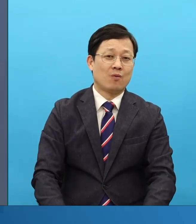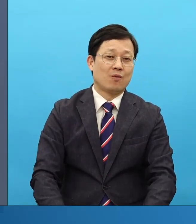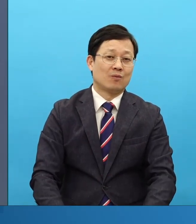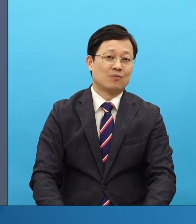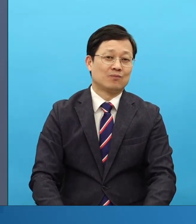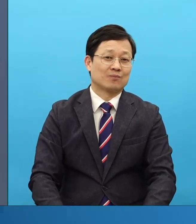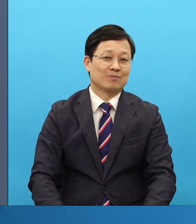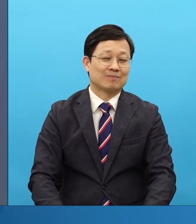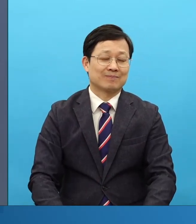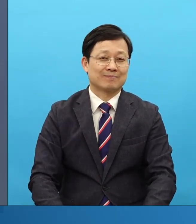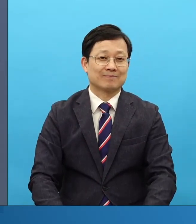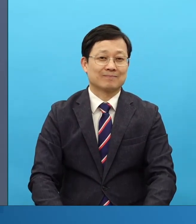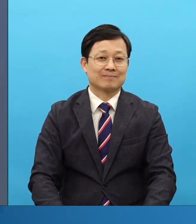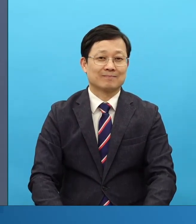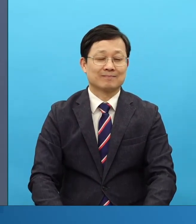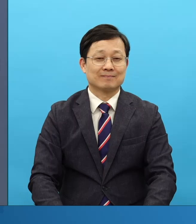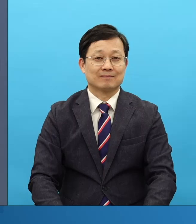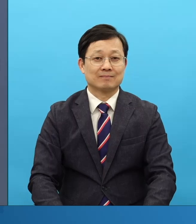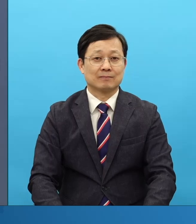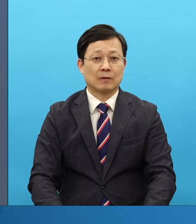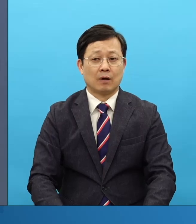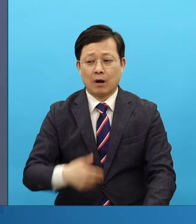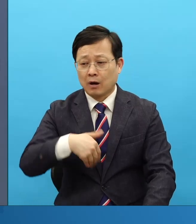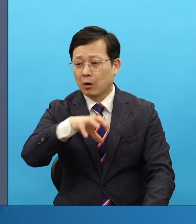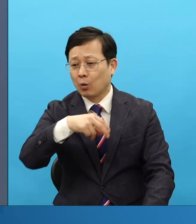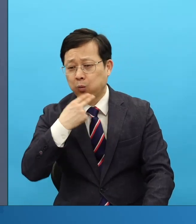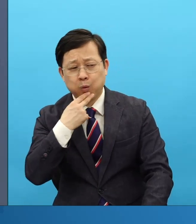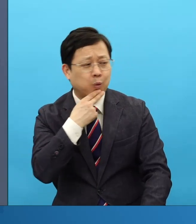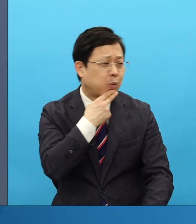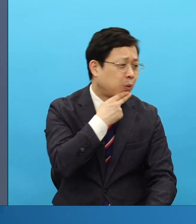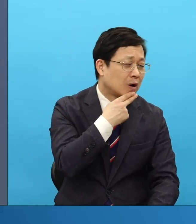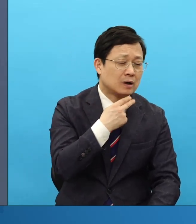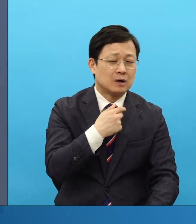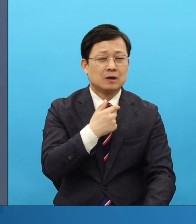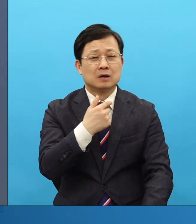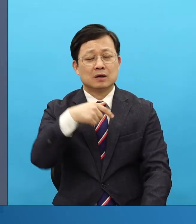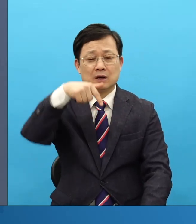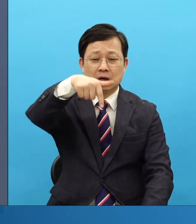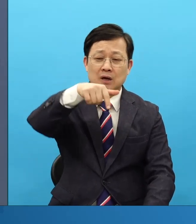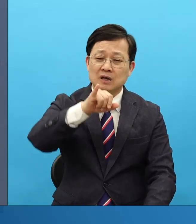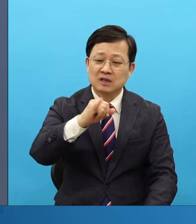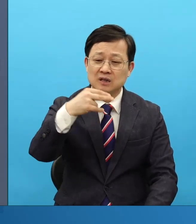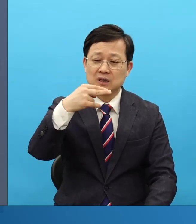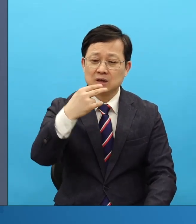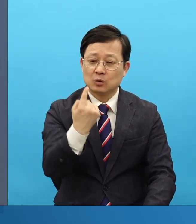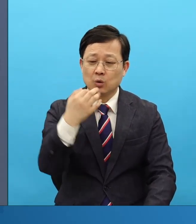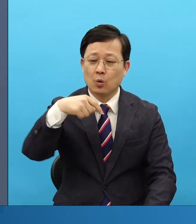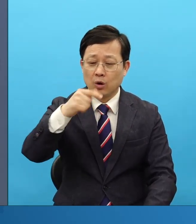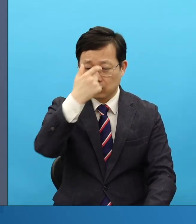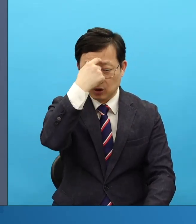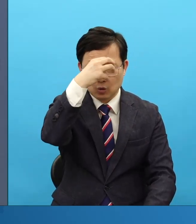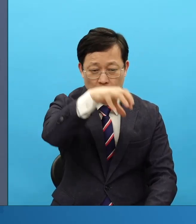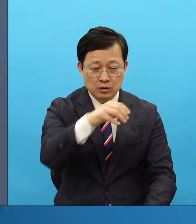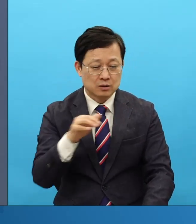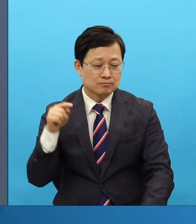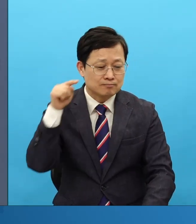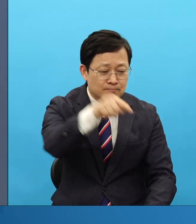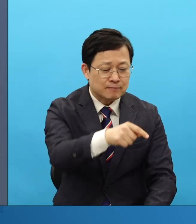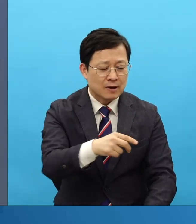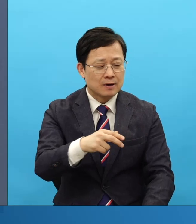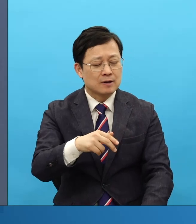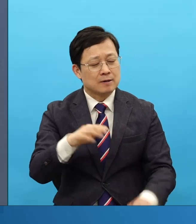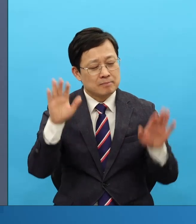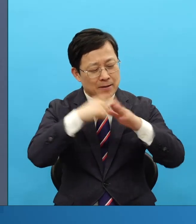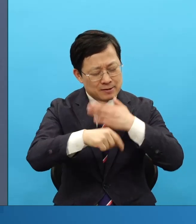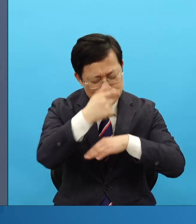time to have oneness, and they were persecuting us. 우리 갈 데 없어가지고 기도원 빌려가지고 금요일에 처리하는데요. 기도원이 얘기했어. 우리 보고 못 오게 하고 말아. And we didn't have a place to